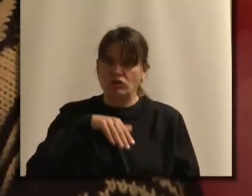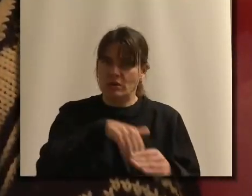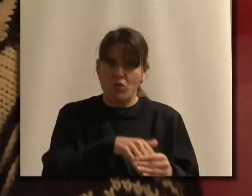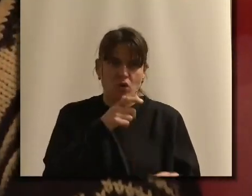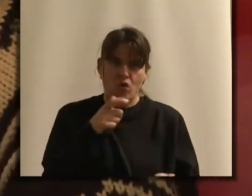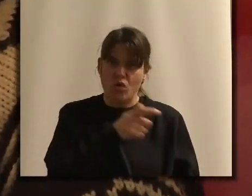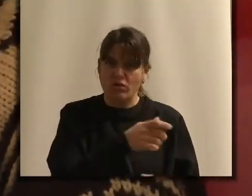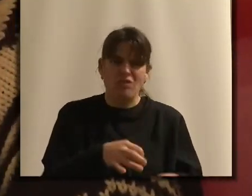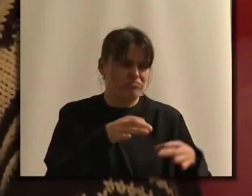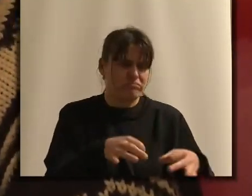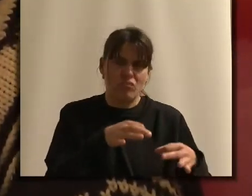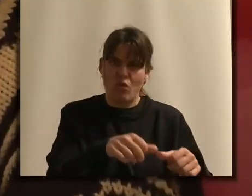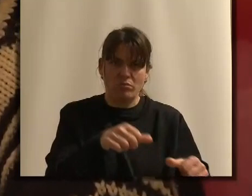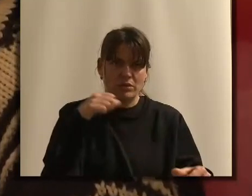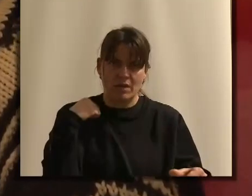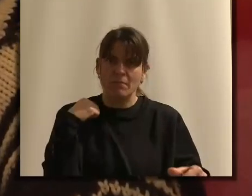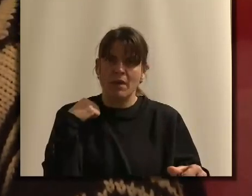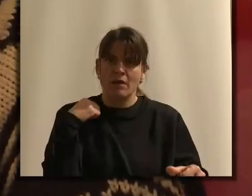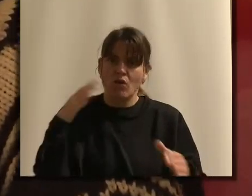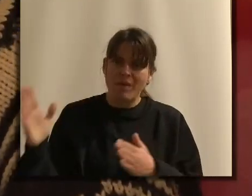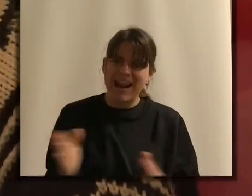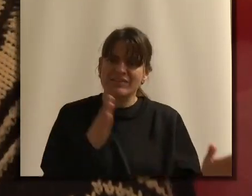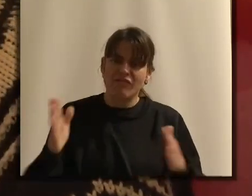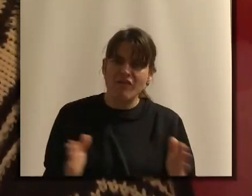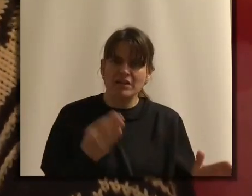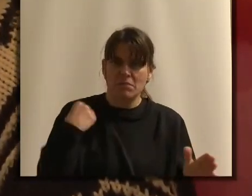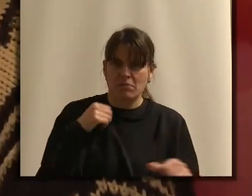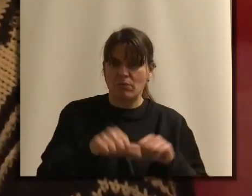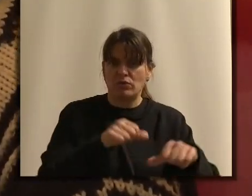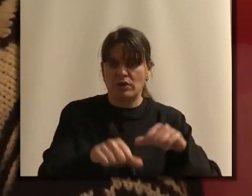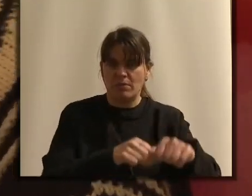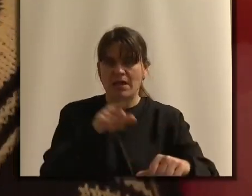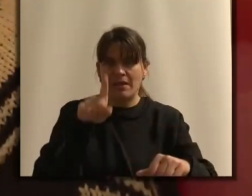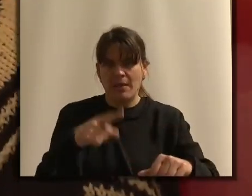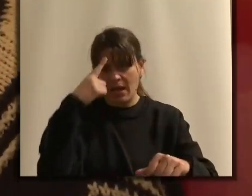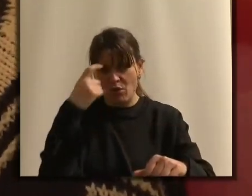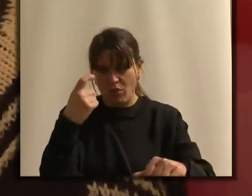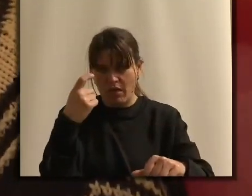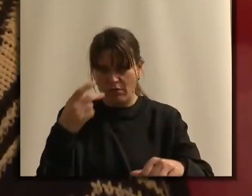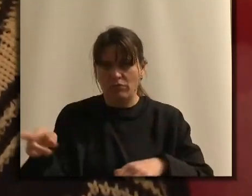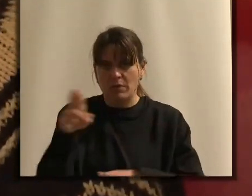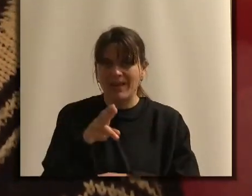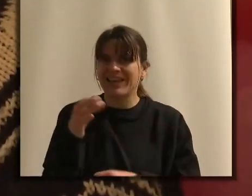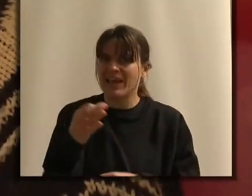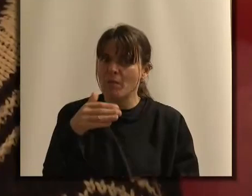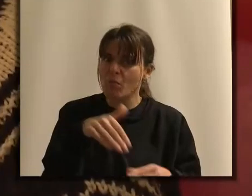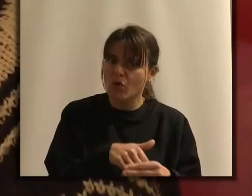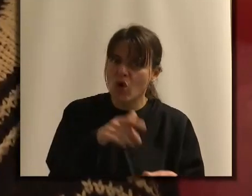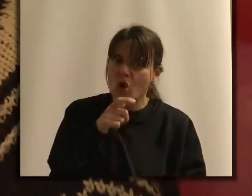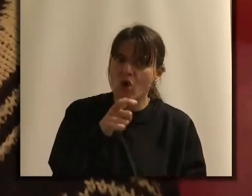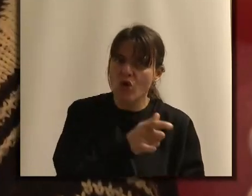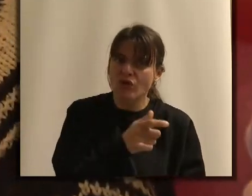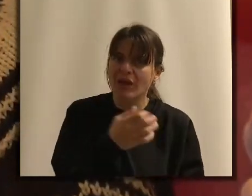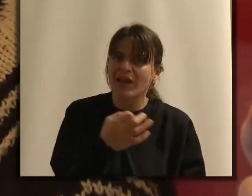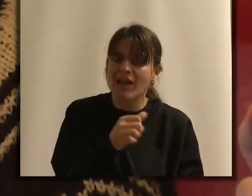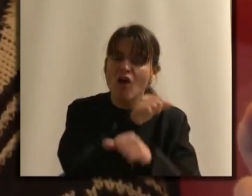contra, com sempre hem anat votant durant les fases d'aquest procediment. Recordar una altra vegada que el vot és en contra per la manera